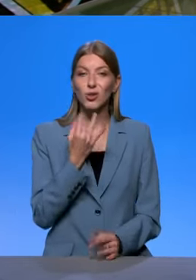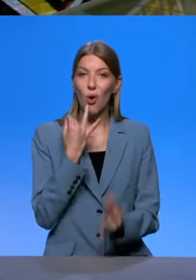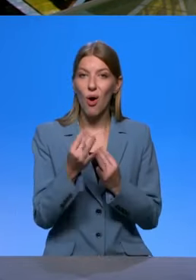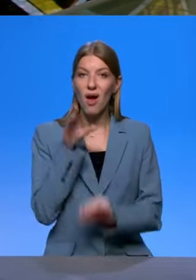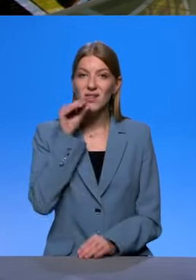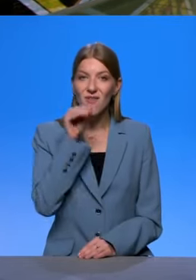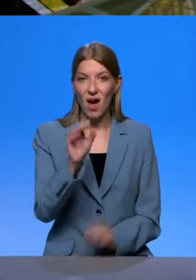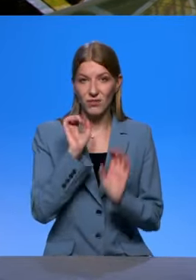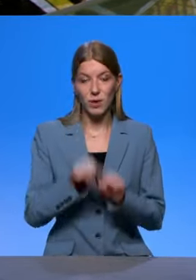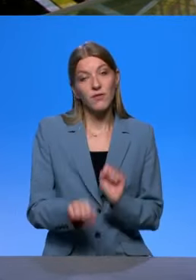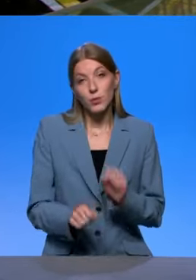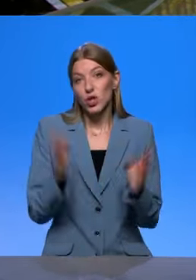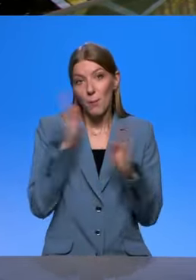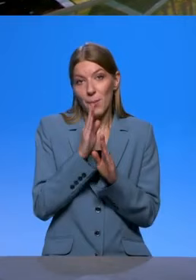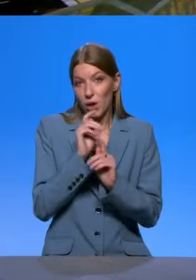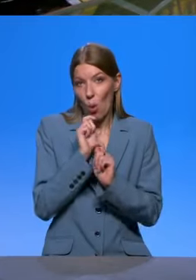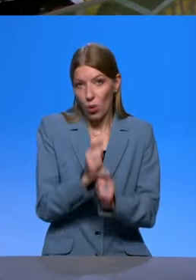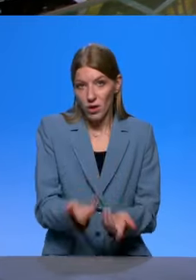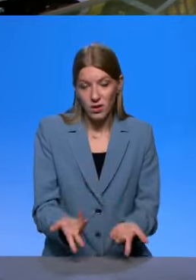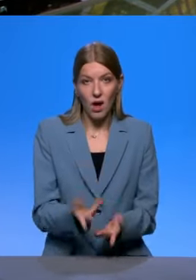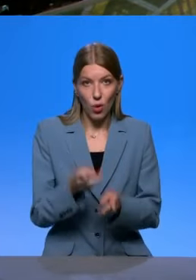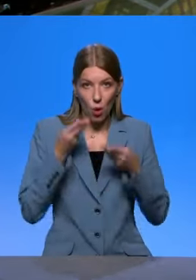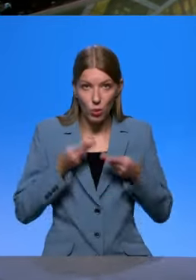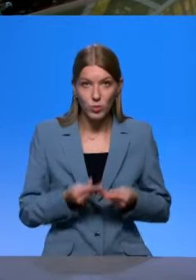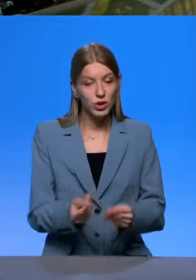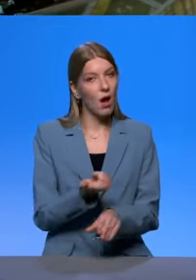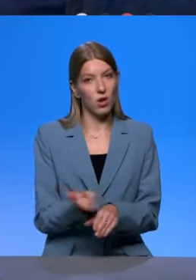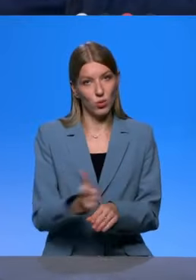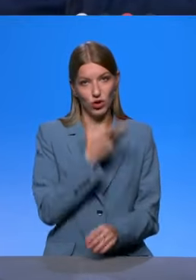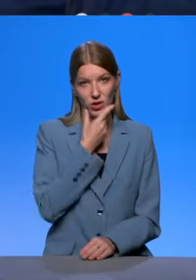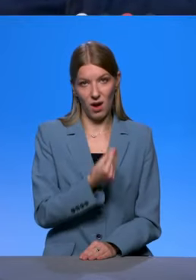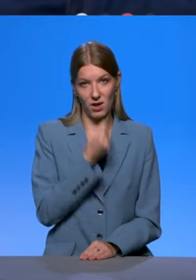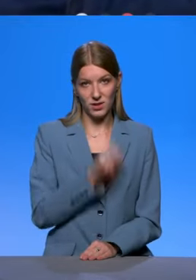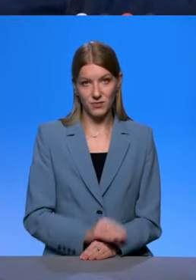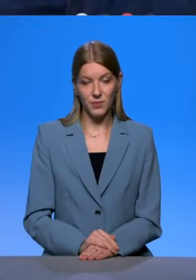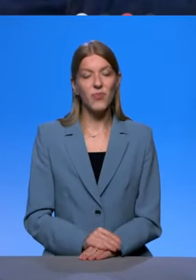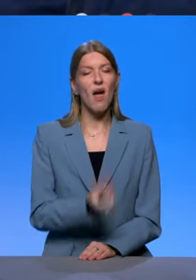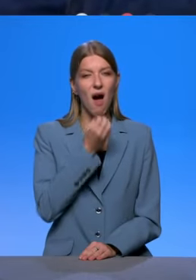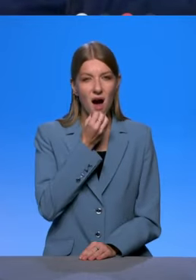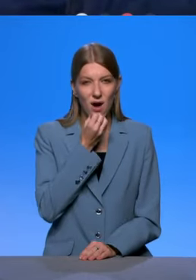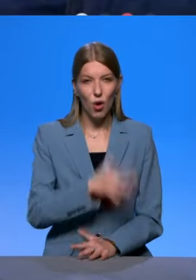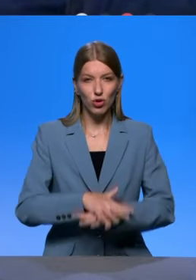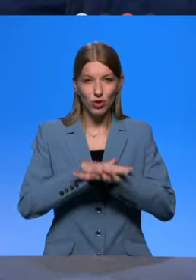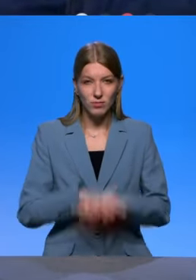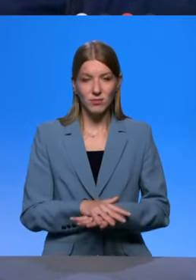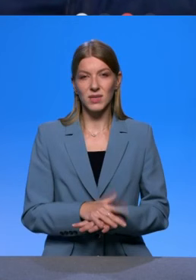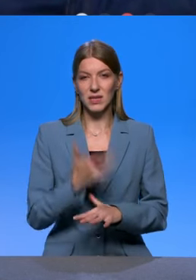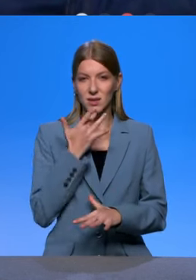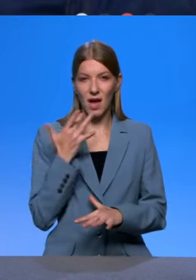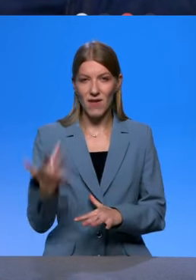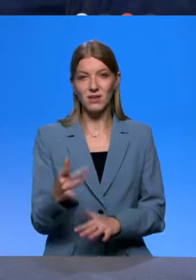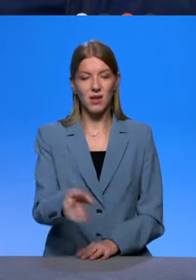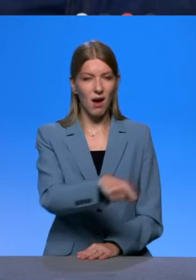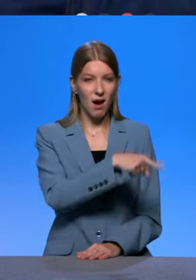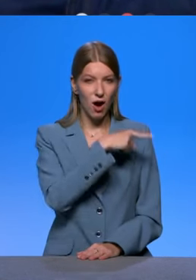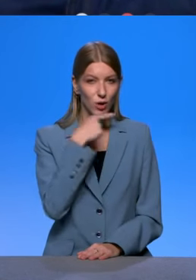может быть, от природы это дано, может, как-то они убеждали, вот убеждали очень красиво. Хорошая советская школа, литература и русский язык.